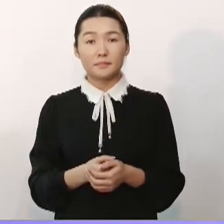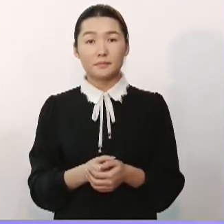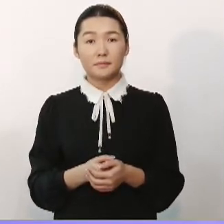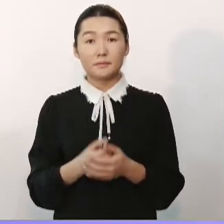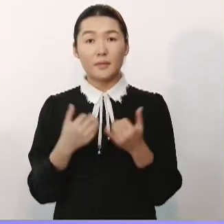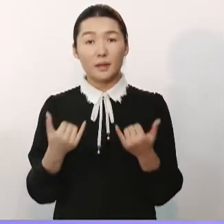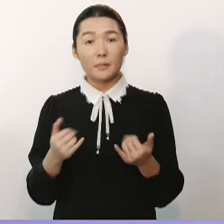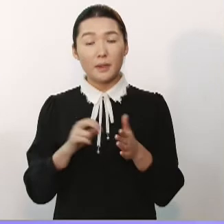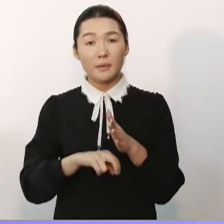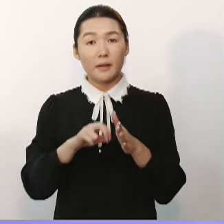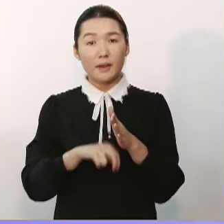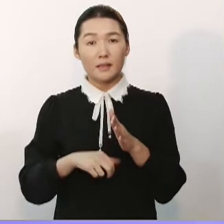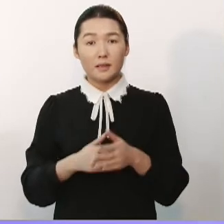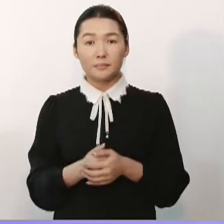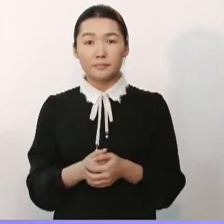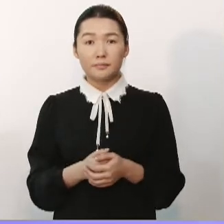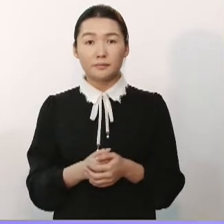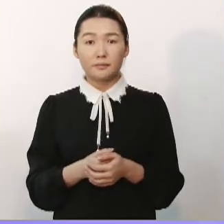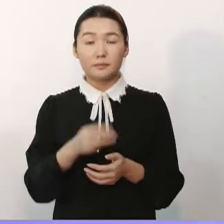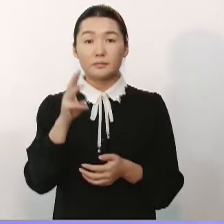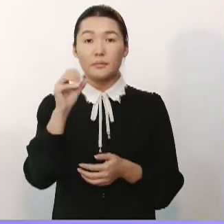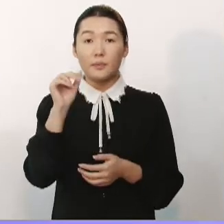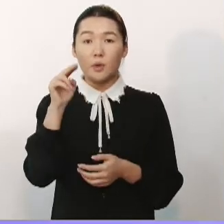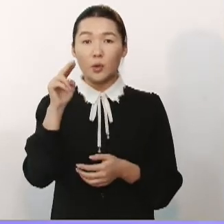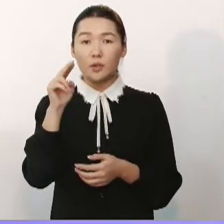А теперь проверьте. Мед,